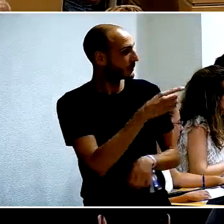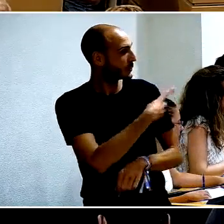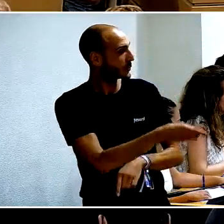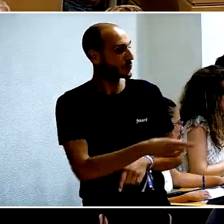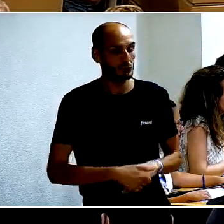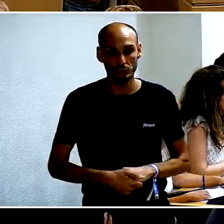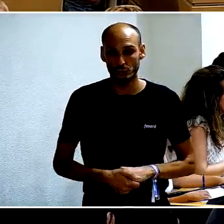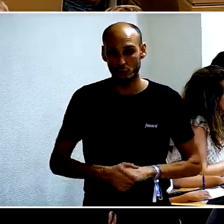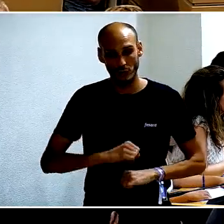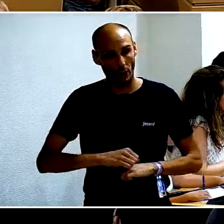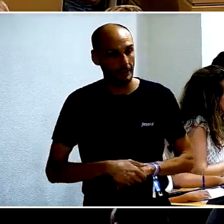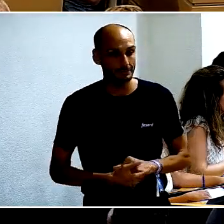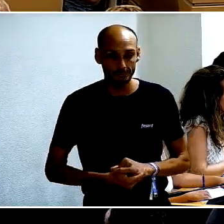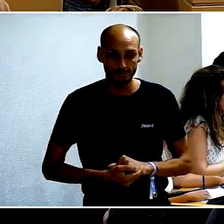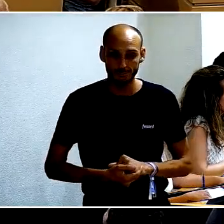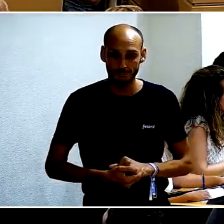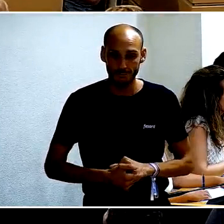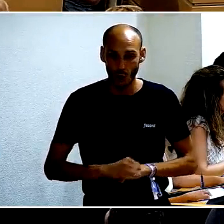Molt bé.